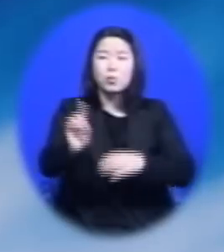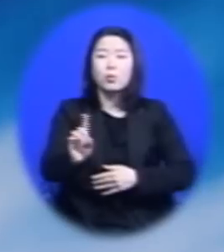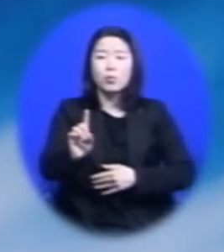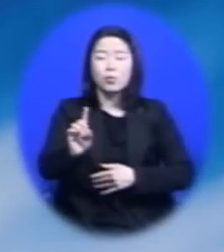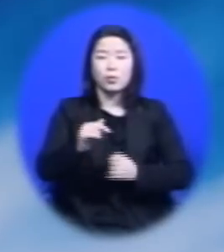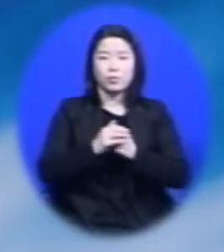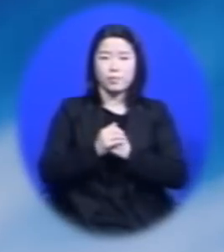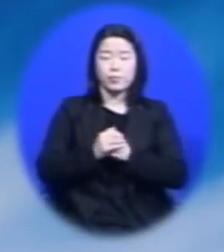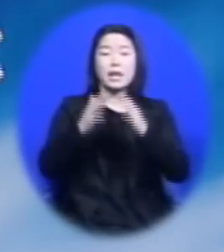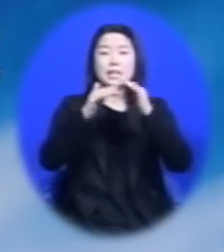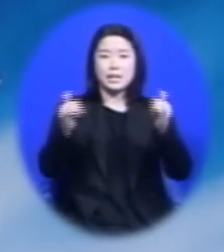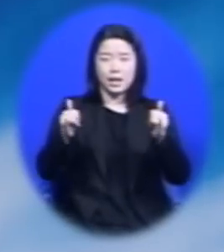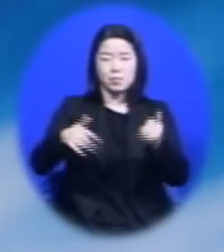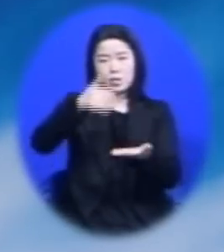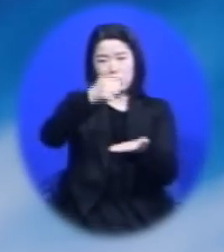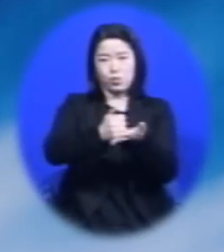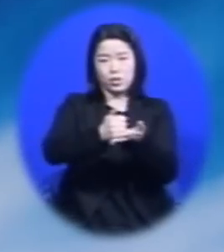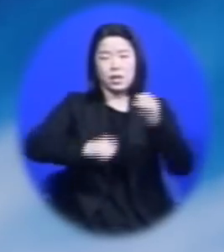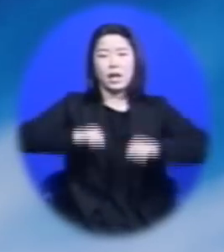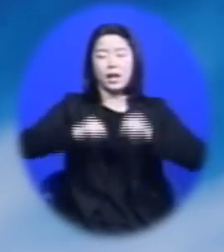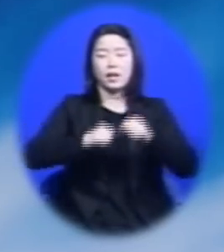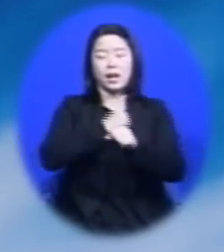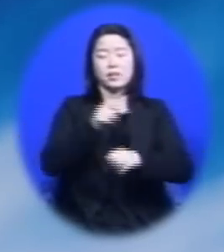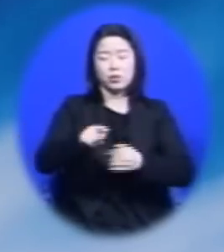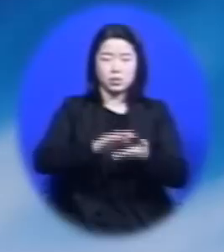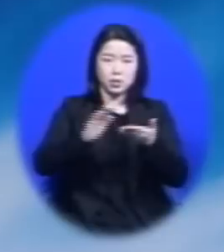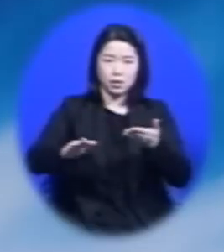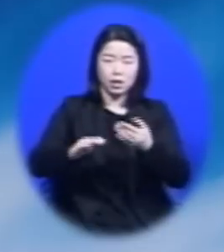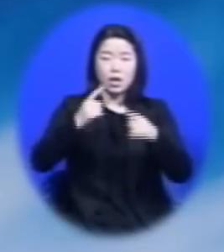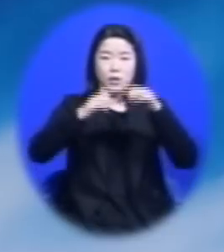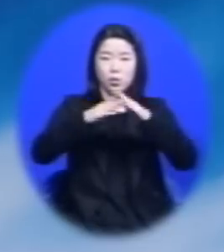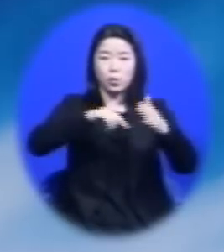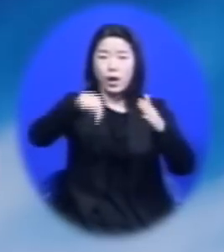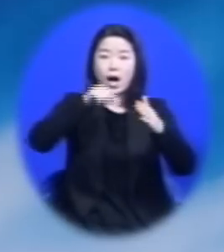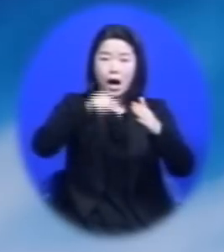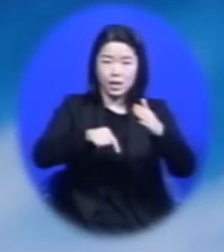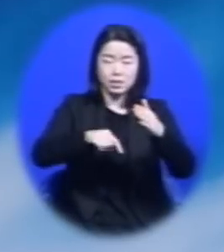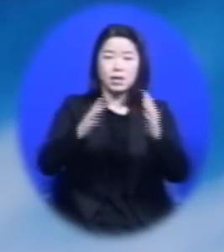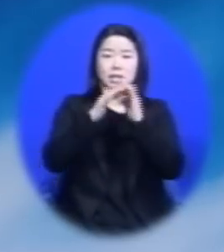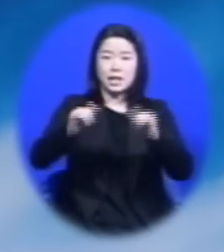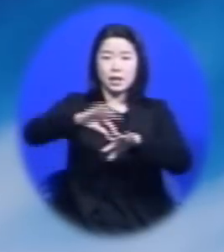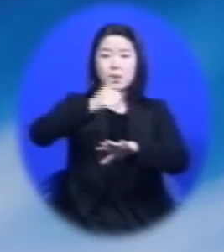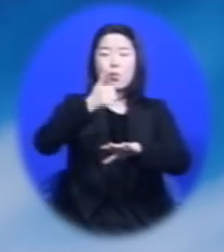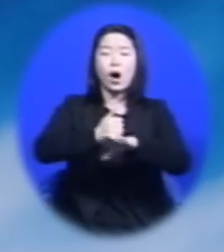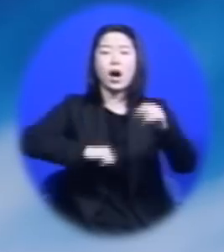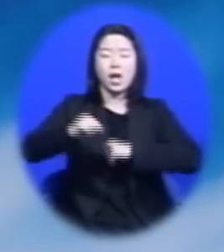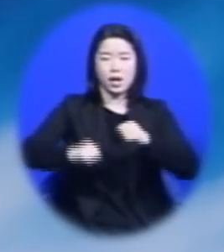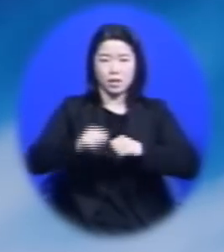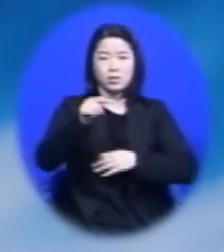겁니까 사람이 주인노릇 하는 거예 교회 교회 안에서 사람이 왕노릇하는